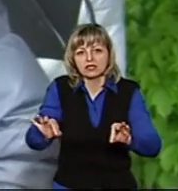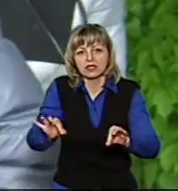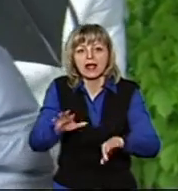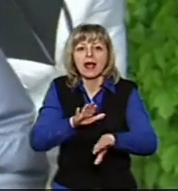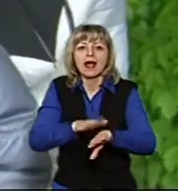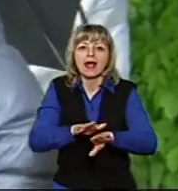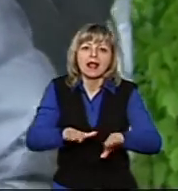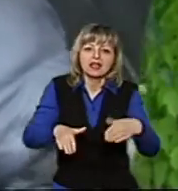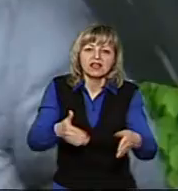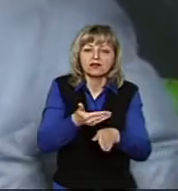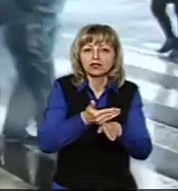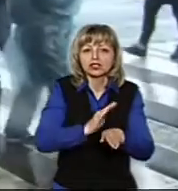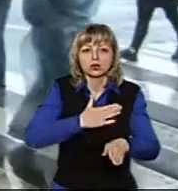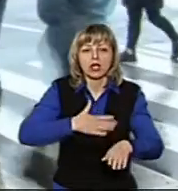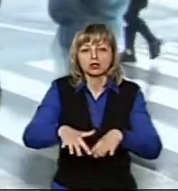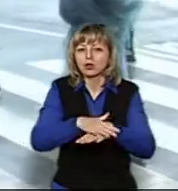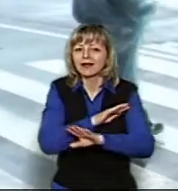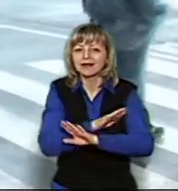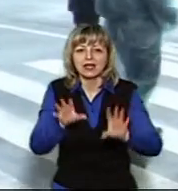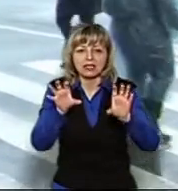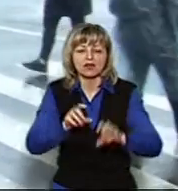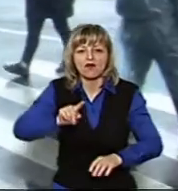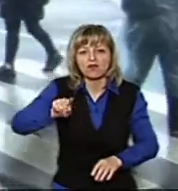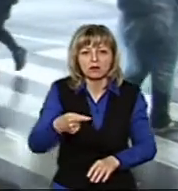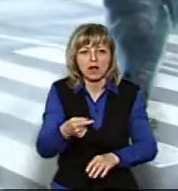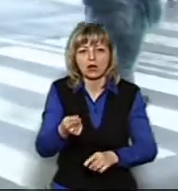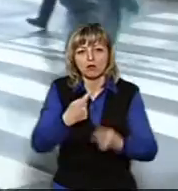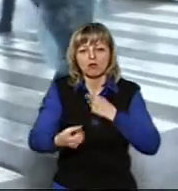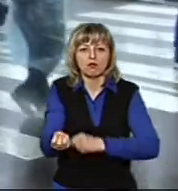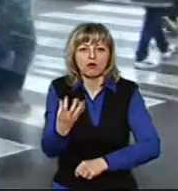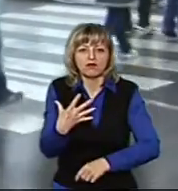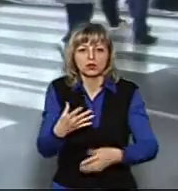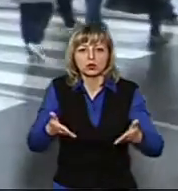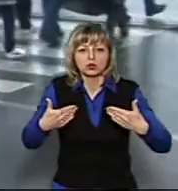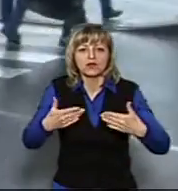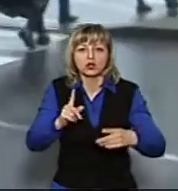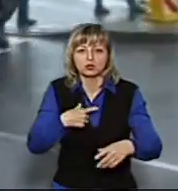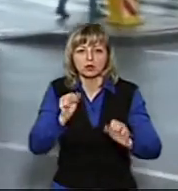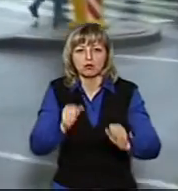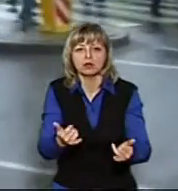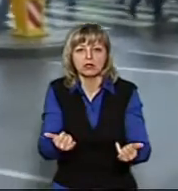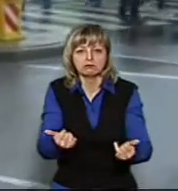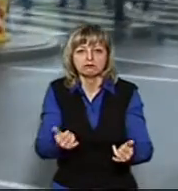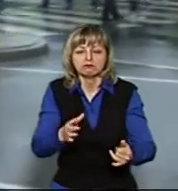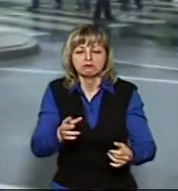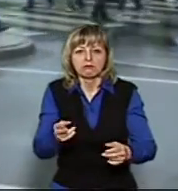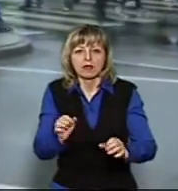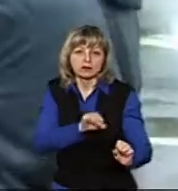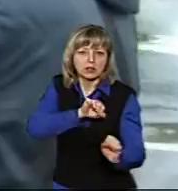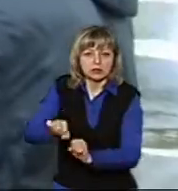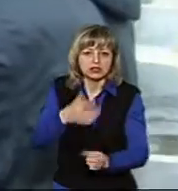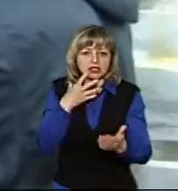ринку. Незаконно. Вимагаємо повернути нам ворота, щоб ми змогли забезпечити собі охорону. У нас зараз майно без